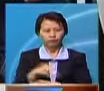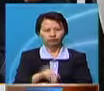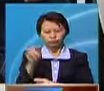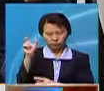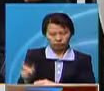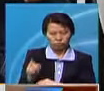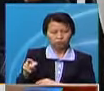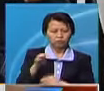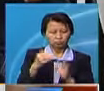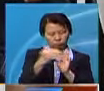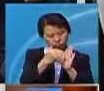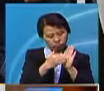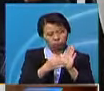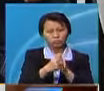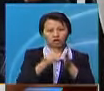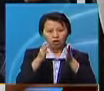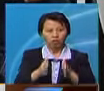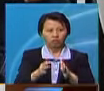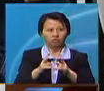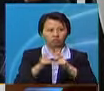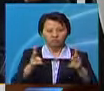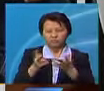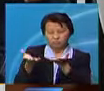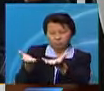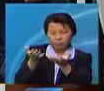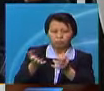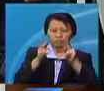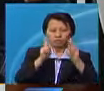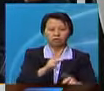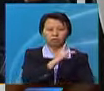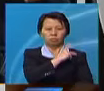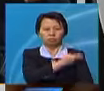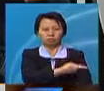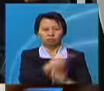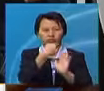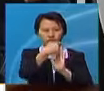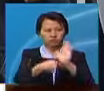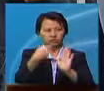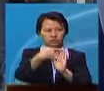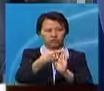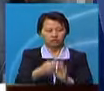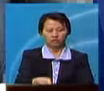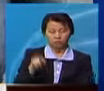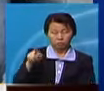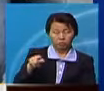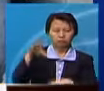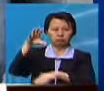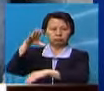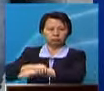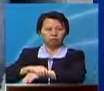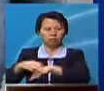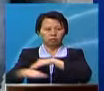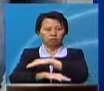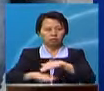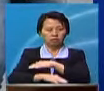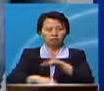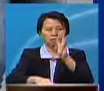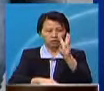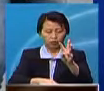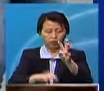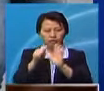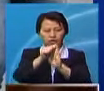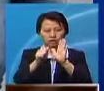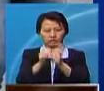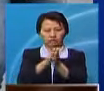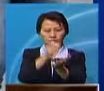Suspek juga antara yang tersenarai dalam orang paling dikehendaki pihak berkuasa Sri Lanka. Suspek yang ditahan di bawah Seksyen 6